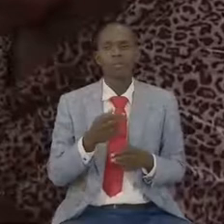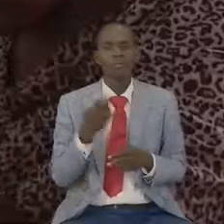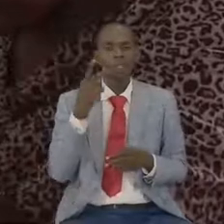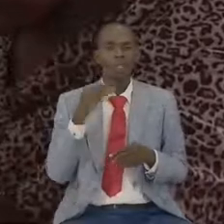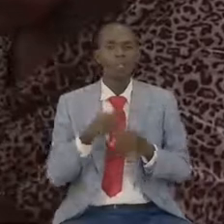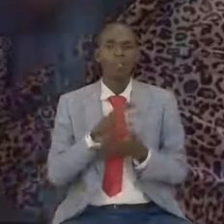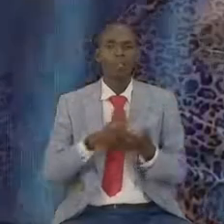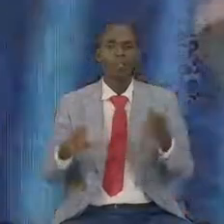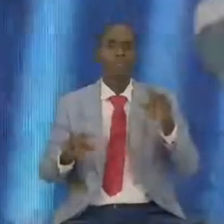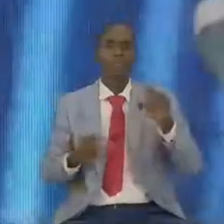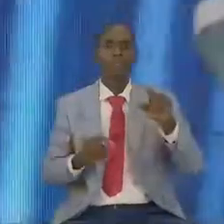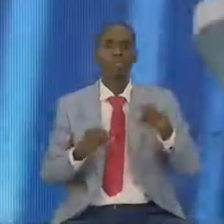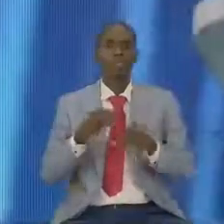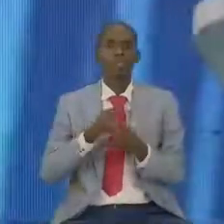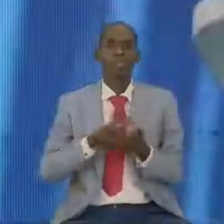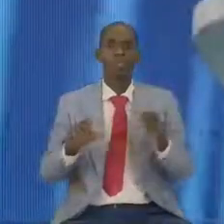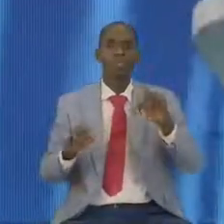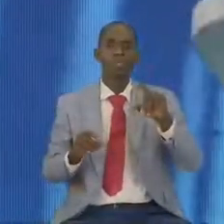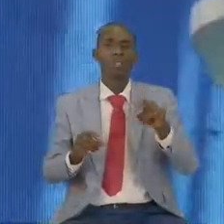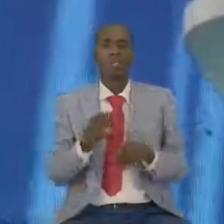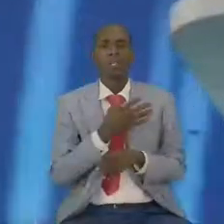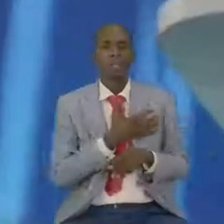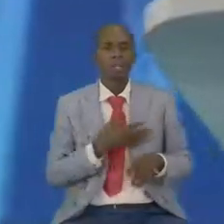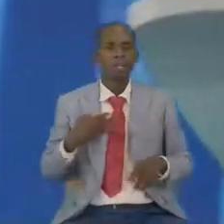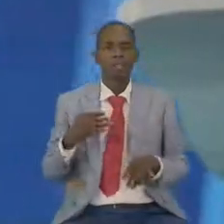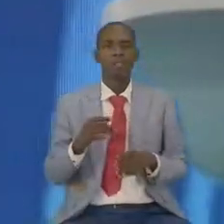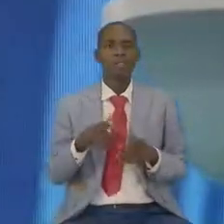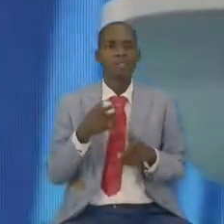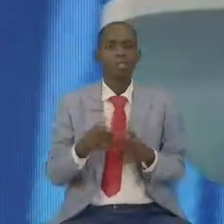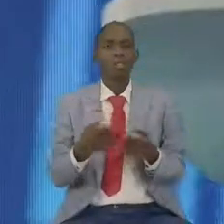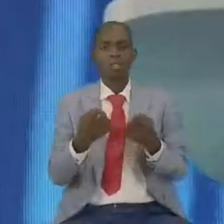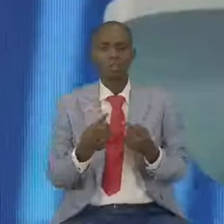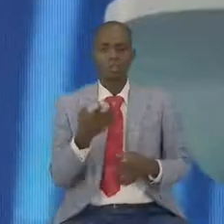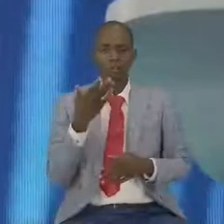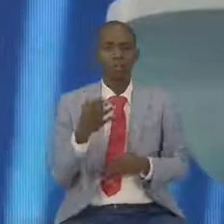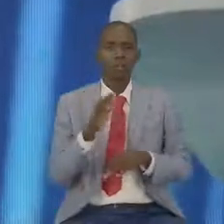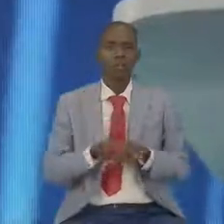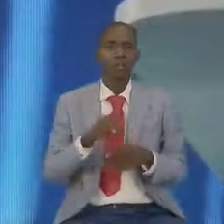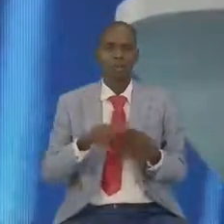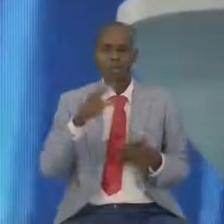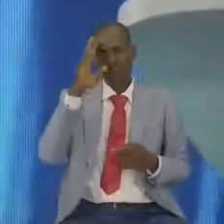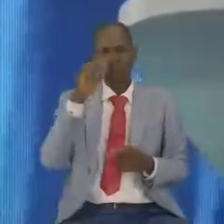Verset 11. Les frères, les sœurs et les anciens amis de